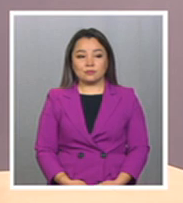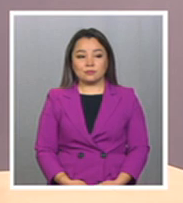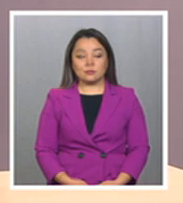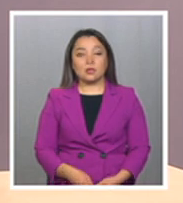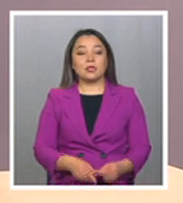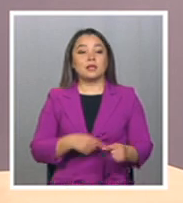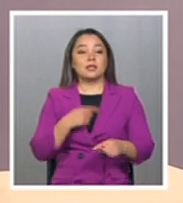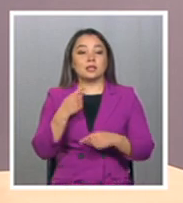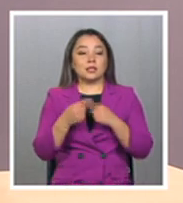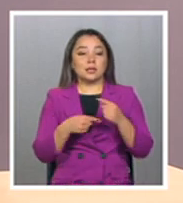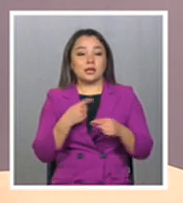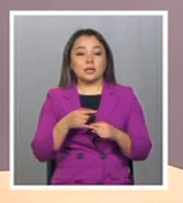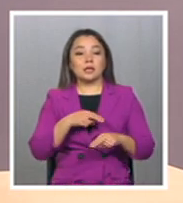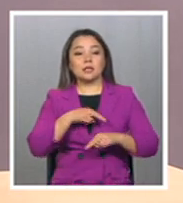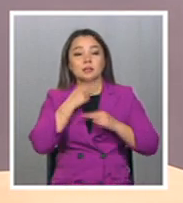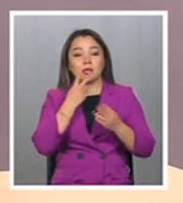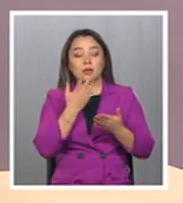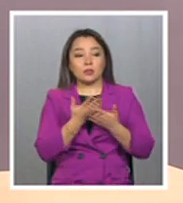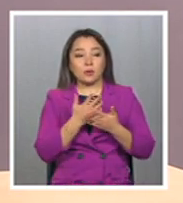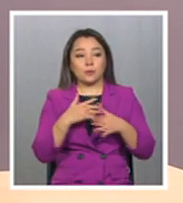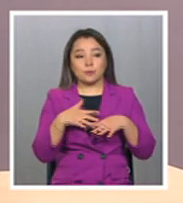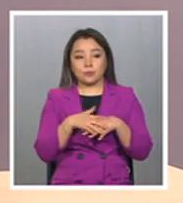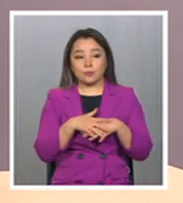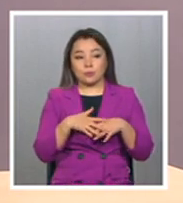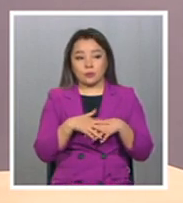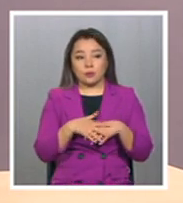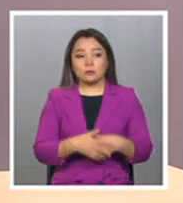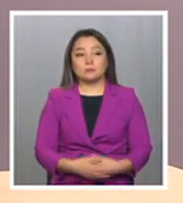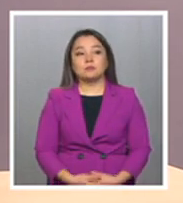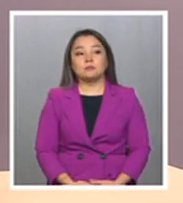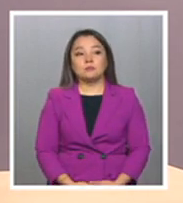келесі өрнекке назар аударыңдар.